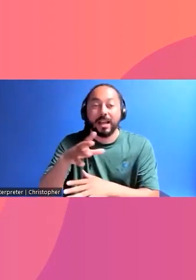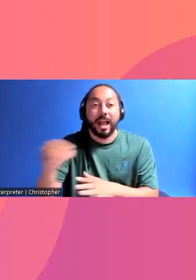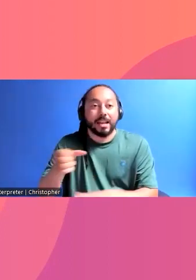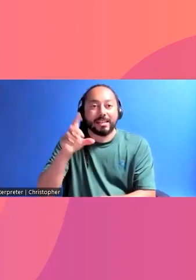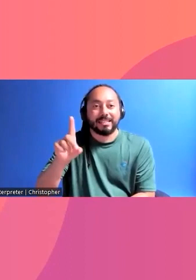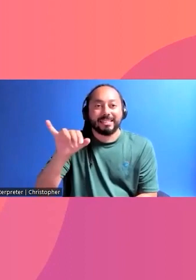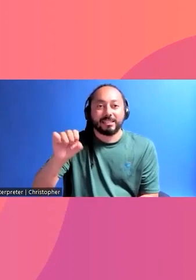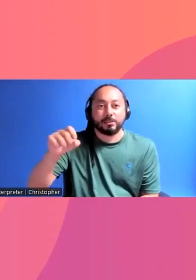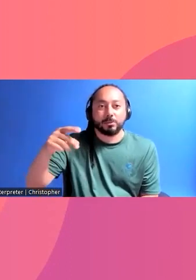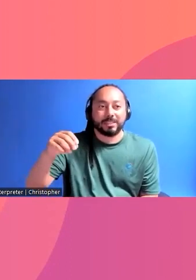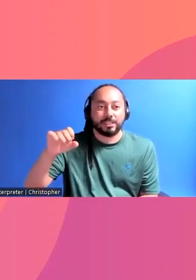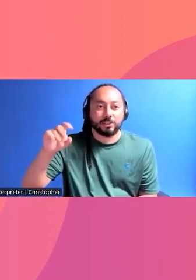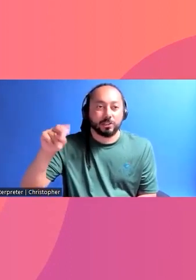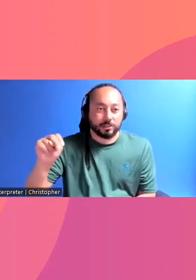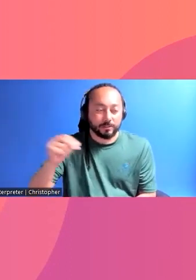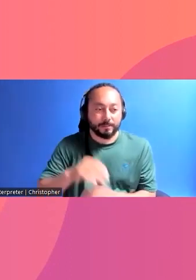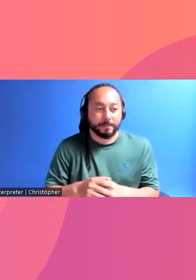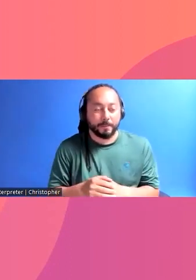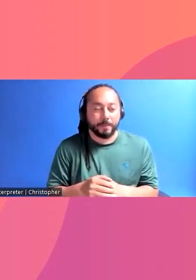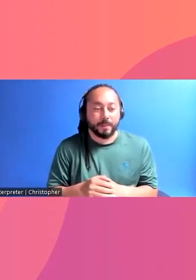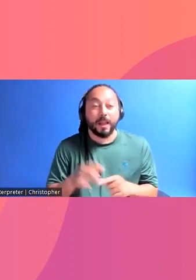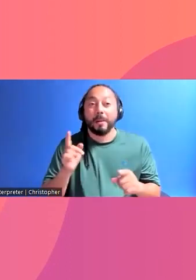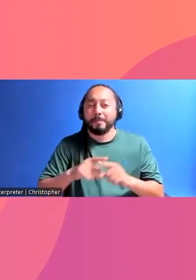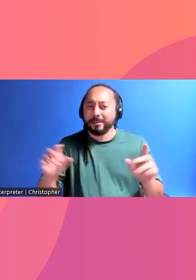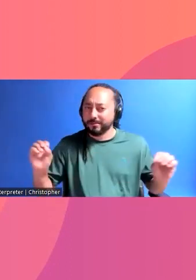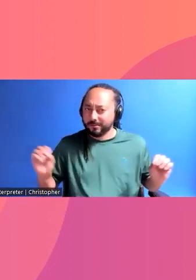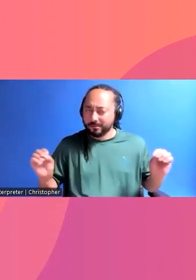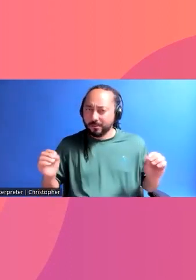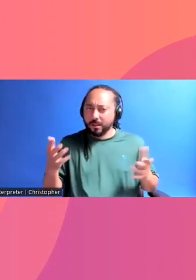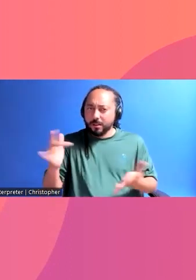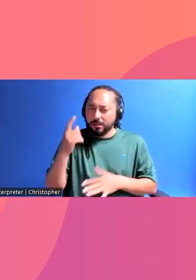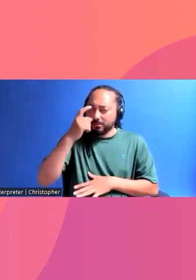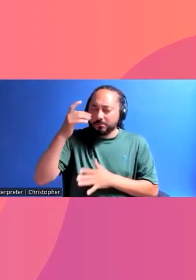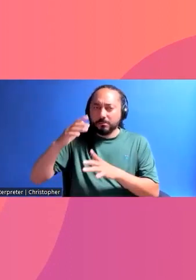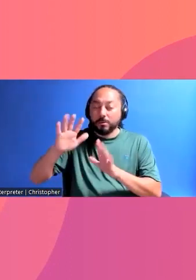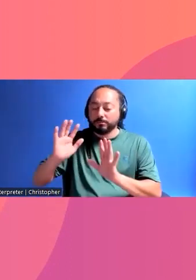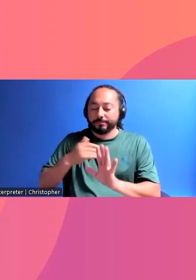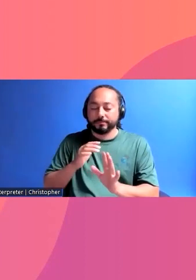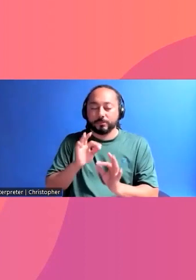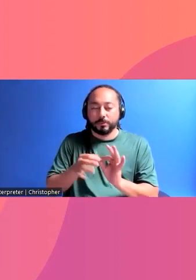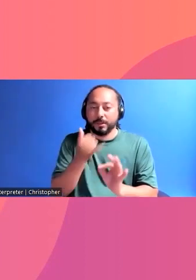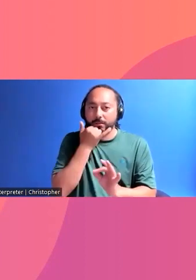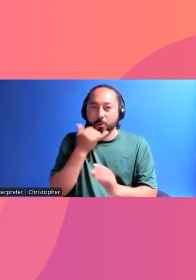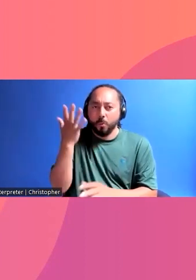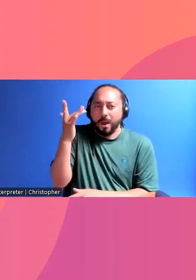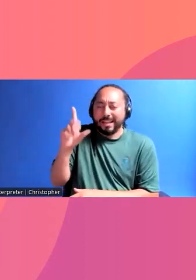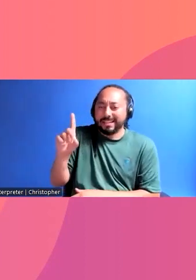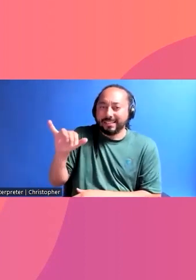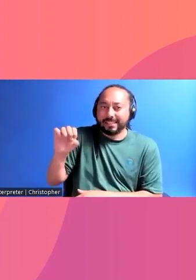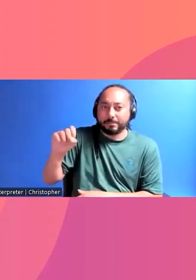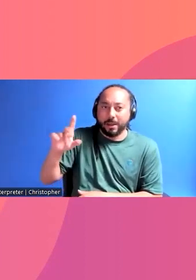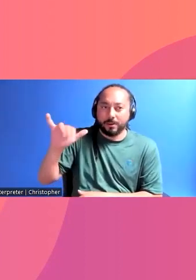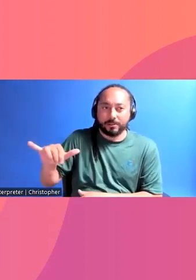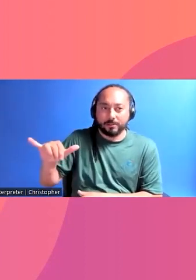dépistage, accès, traitement à disposition. Cependant, aucune de ces études n'expliquait la source de